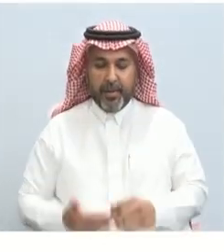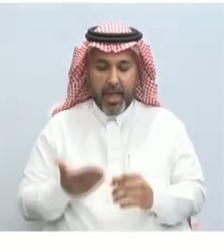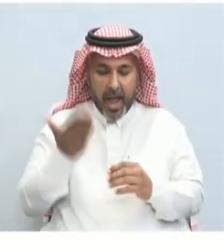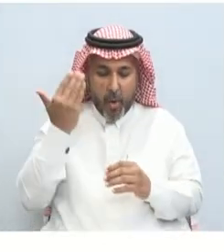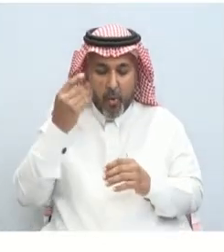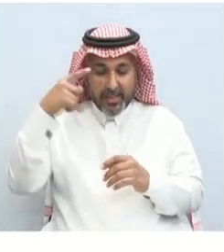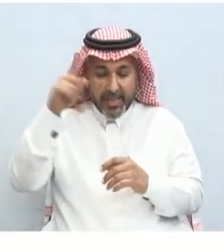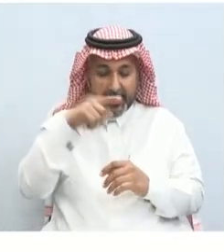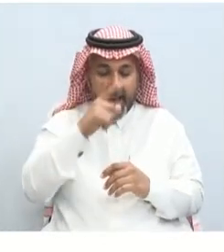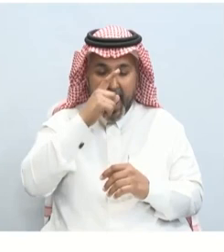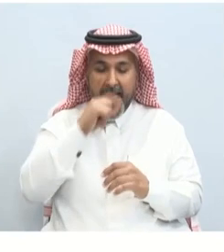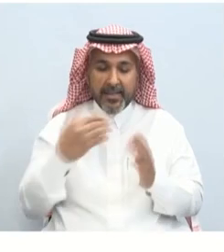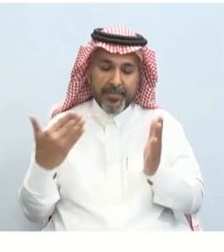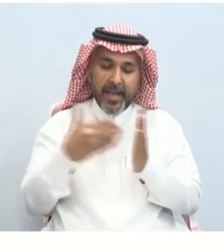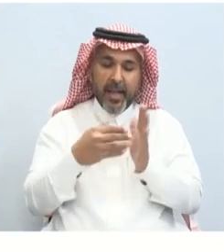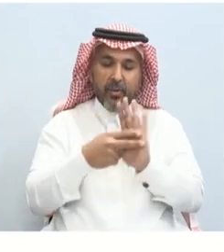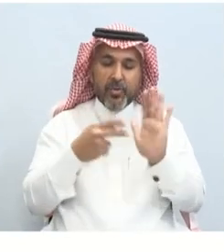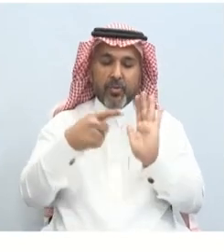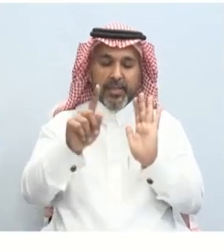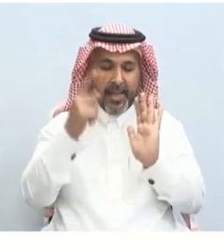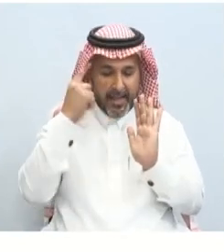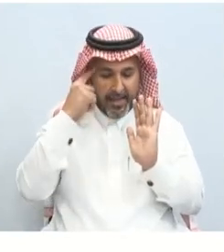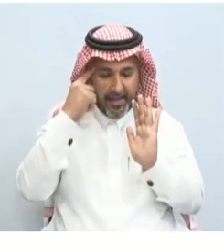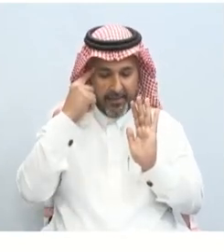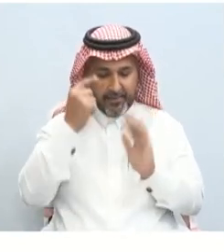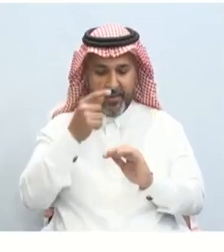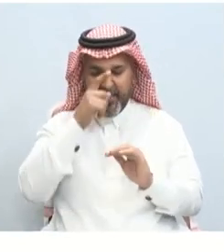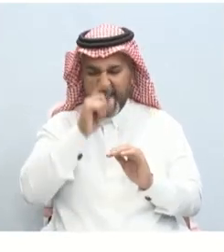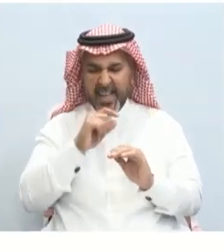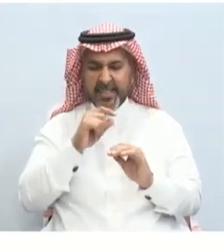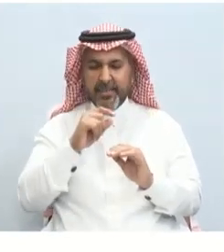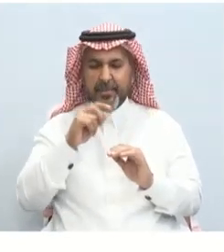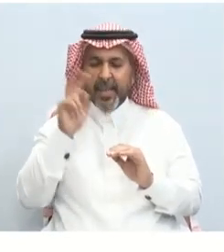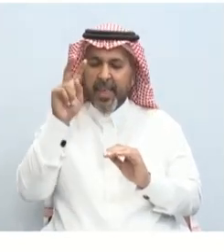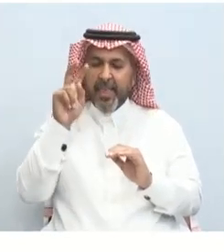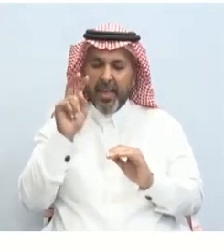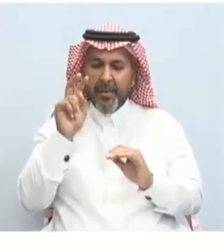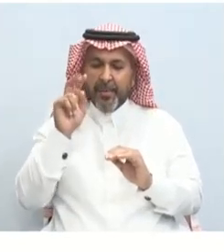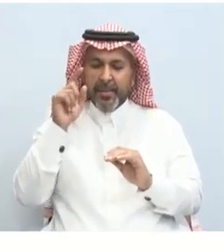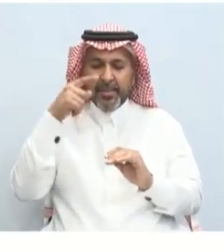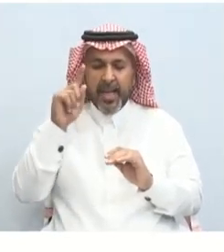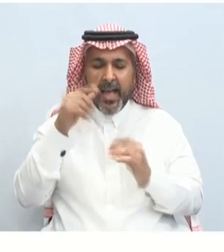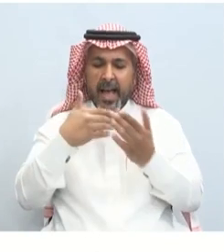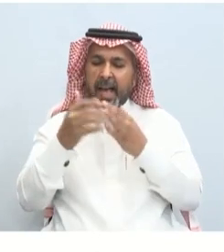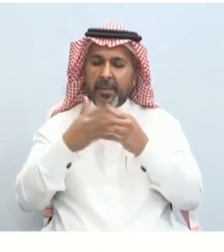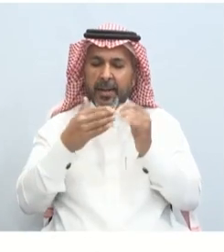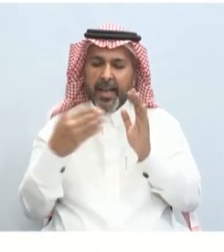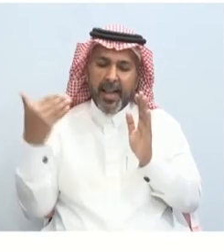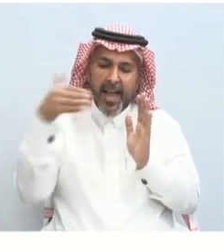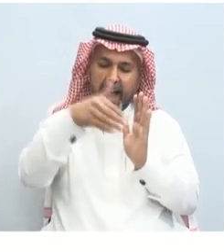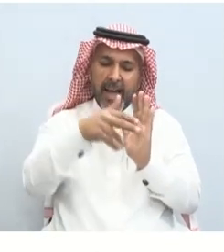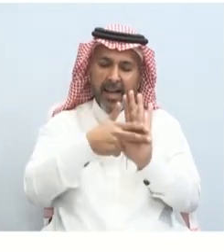لصدقت نتيجه على رغم انها جميعها في واقع الامر كاذبه لكن